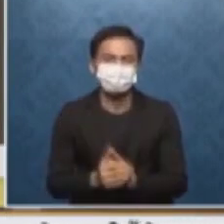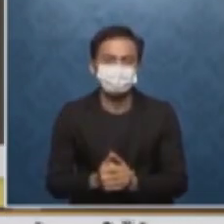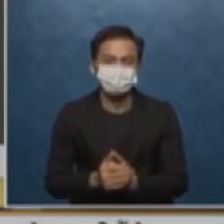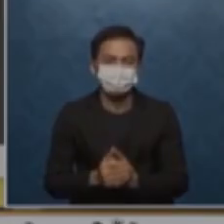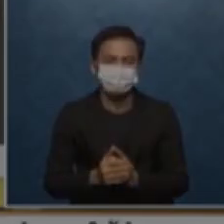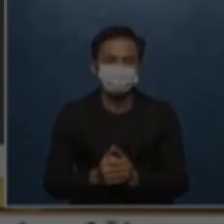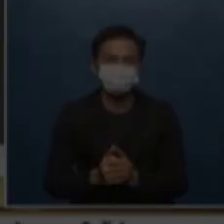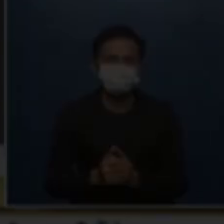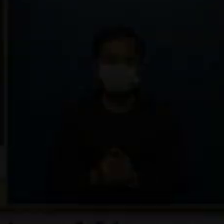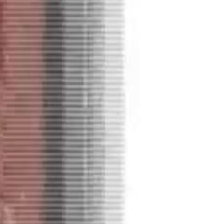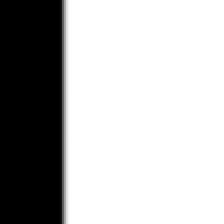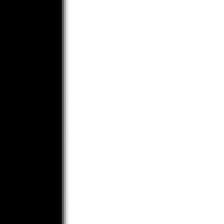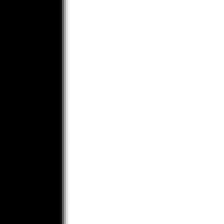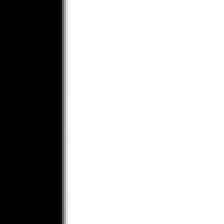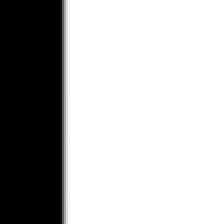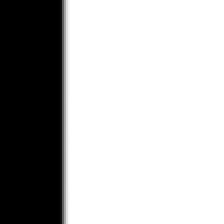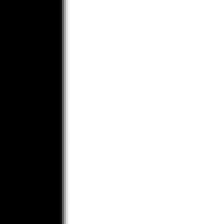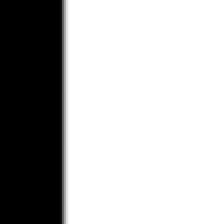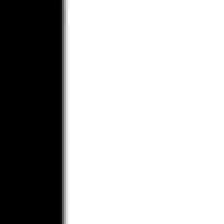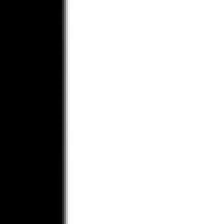ขอบคุณครับอ่า